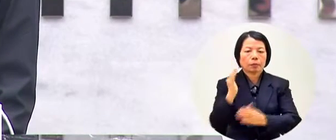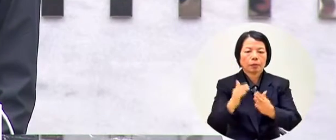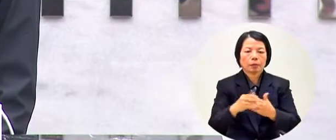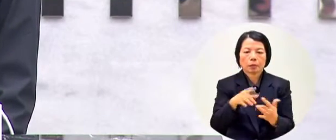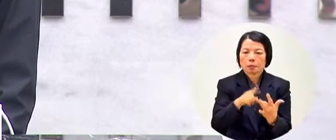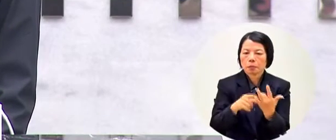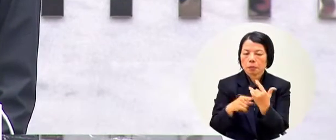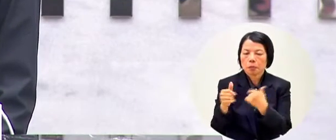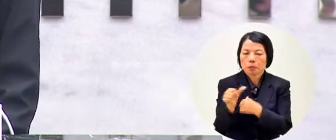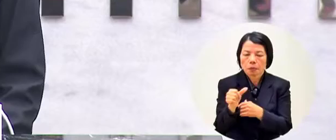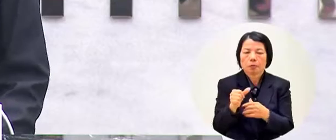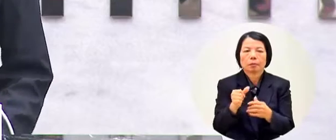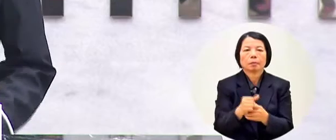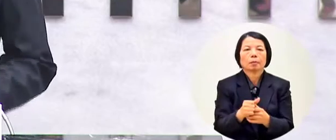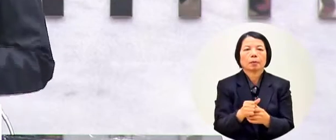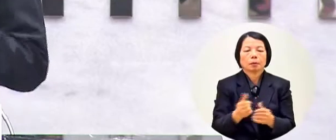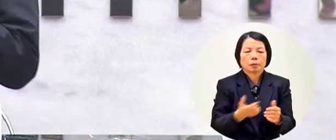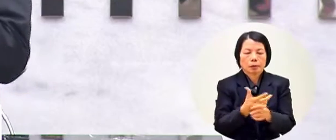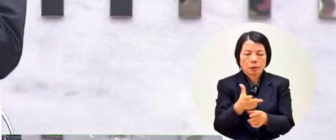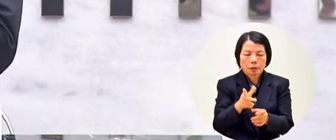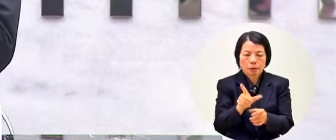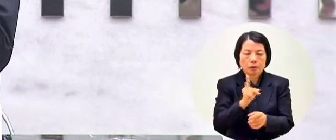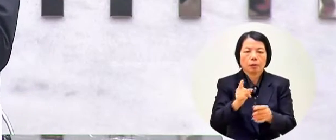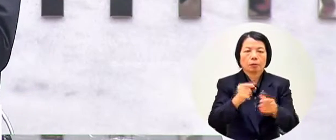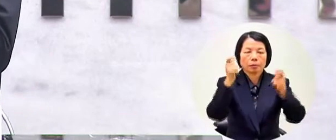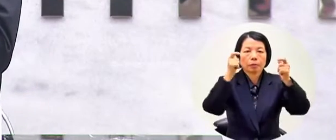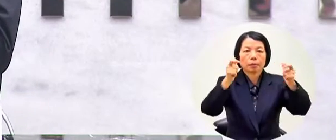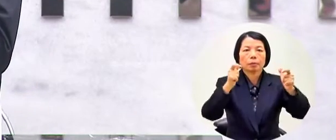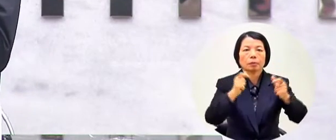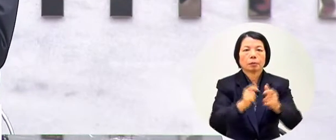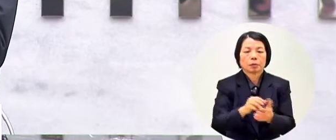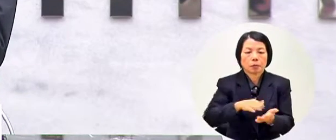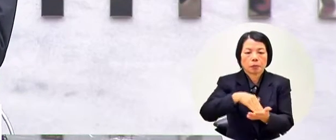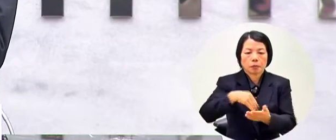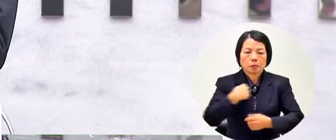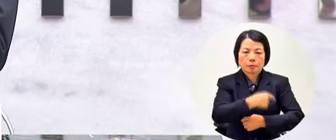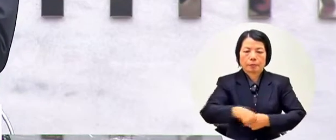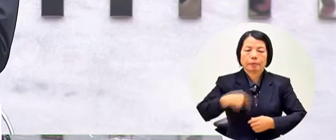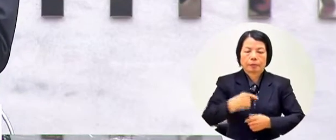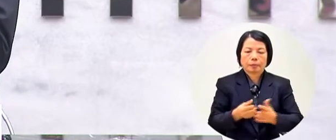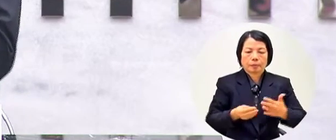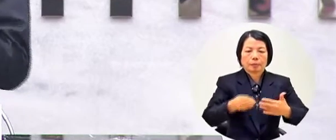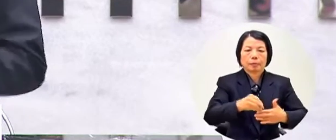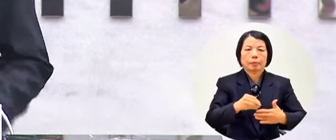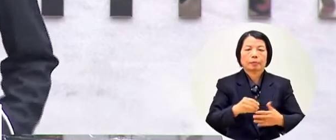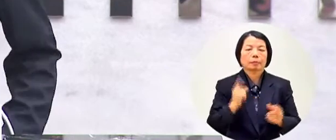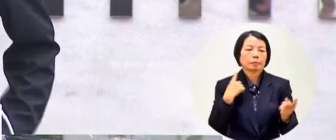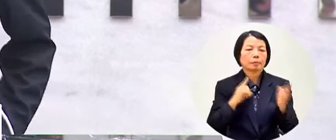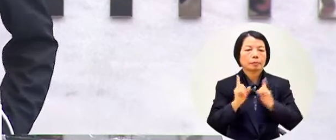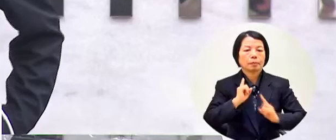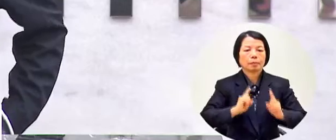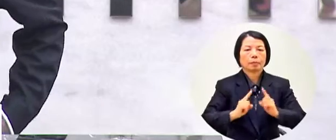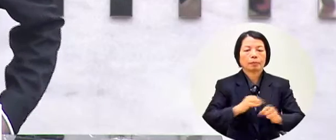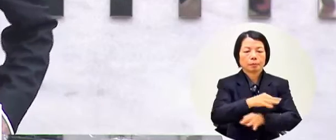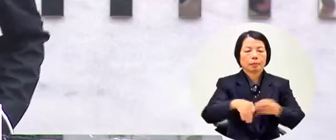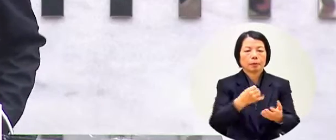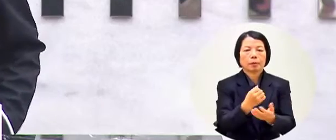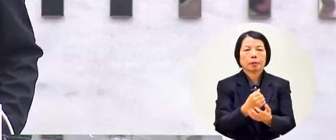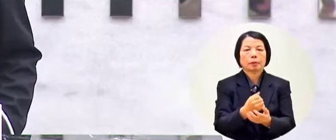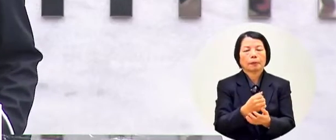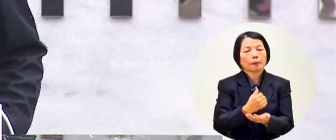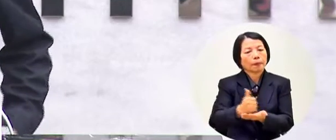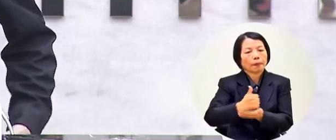之下，借由高雄软体科学园区的升级以及自由经贸区桥头科学园区的